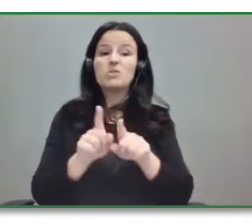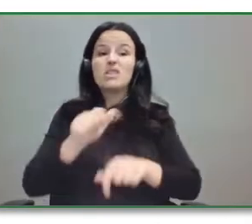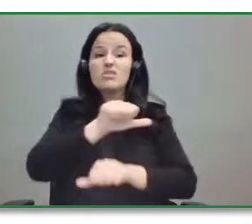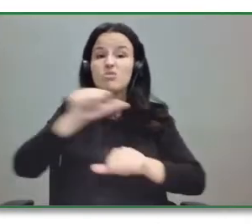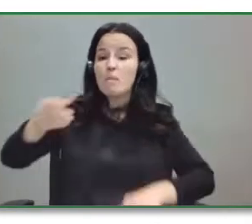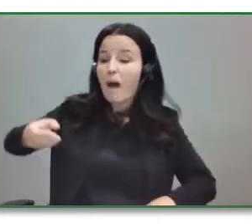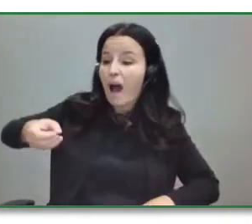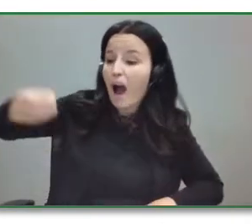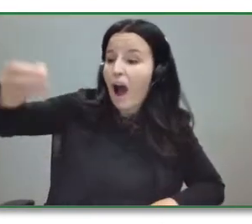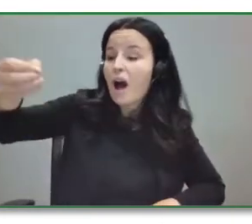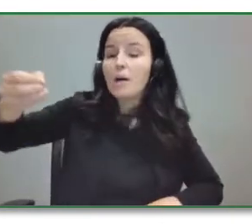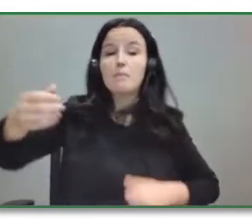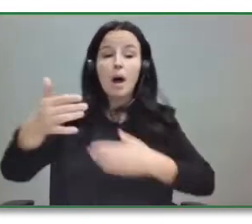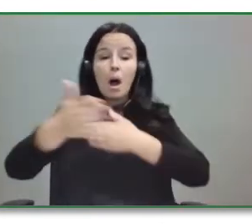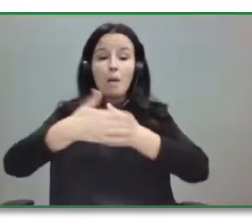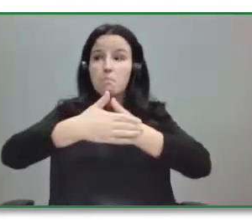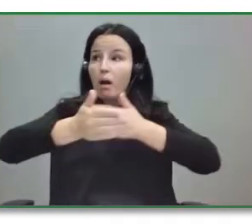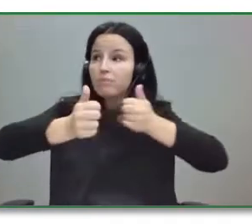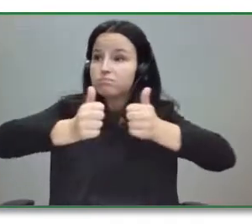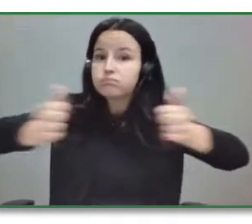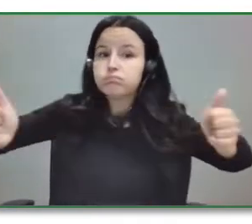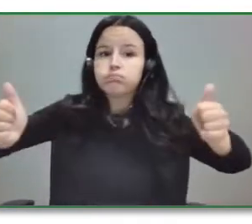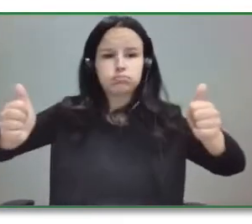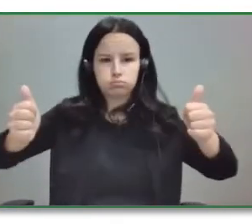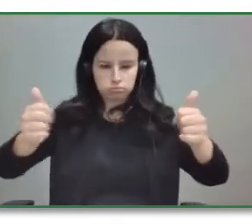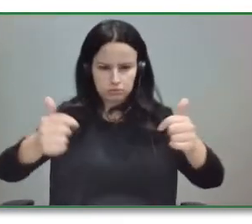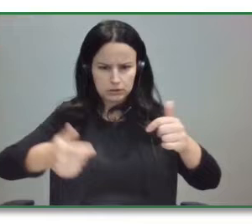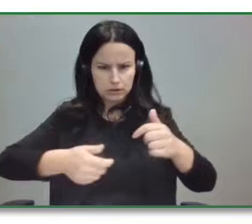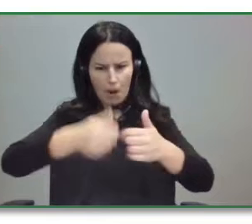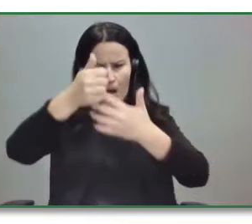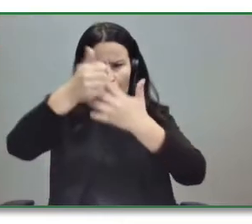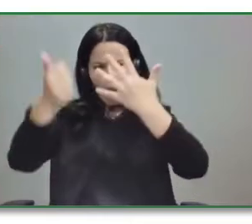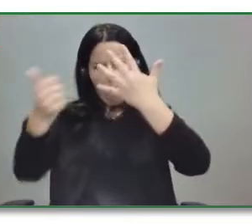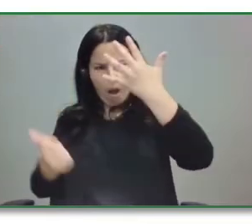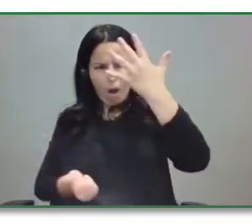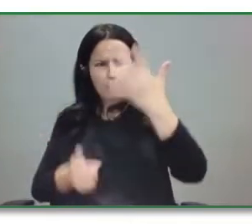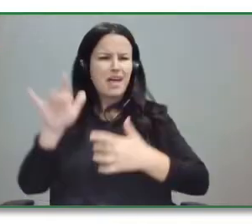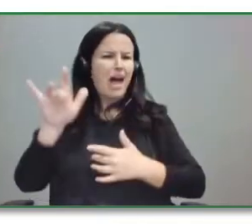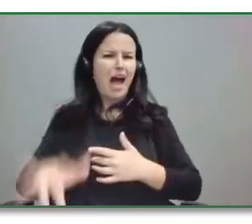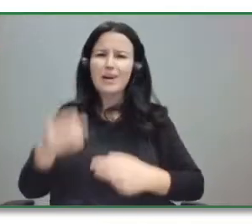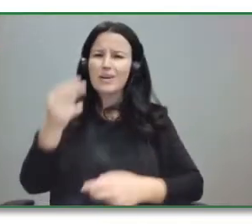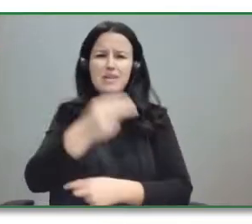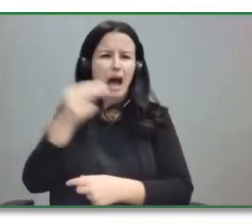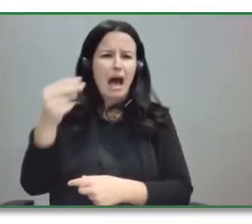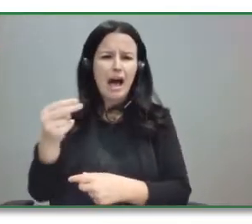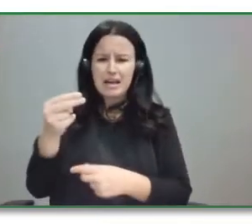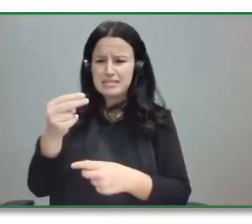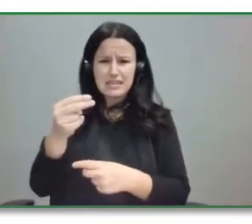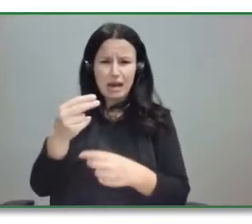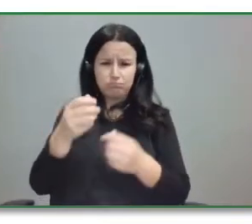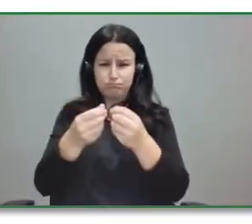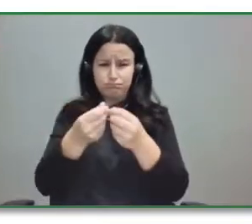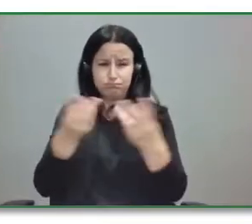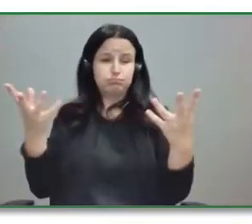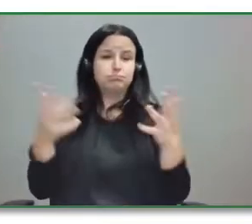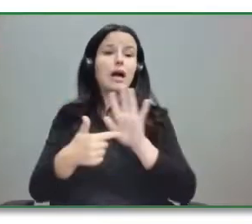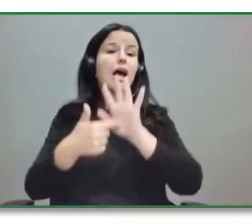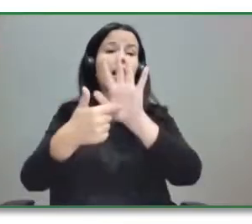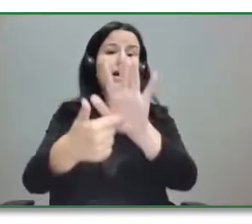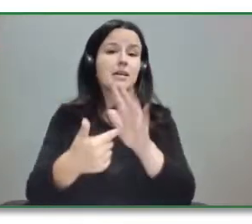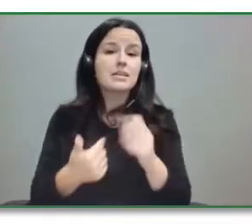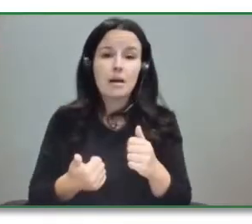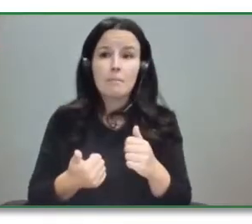larges portes. Il y a tellement d'autres types de handicaps qui sont souvent négligés, comme l'accès